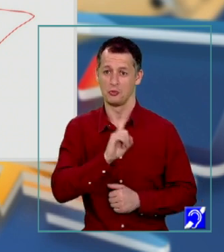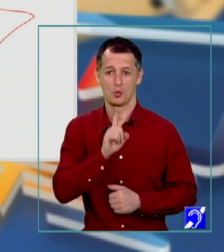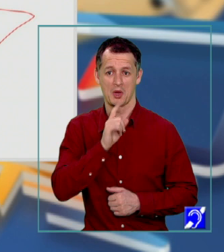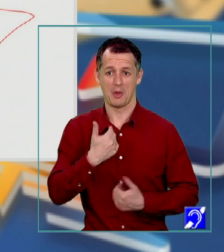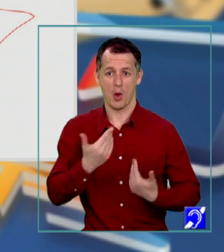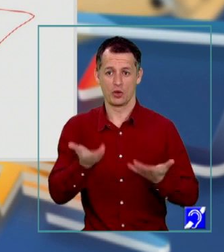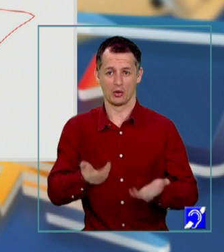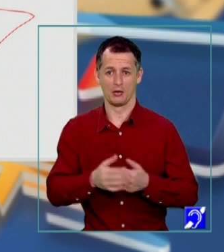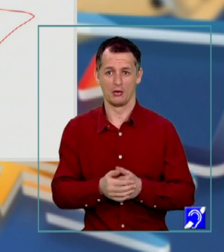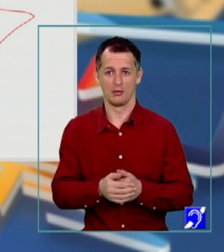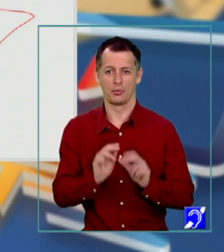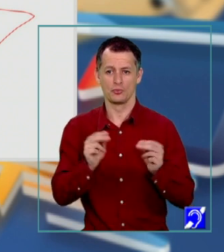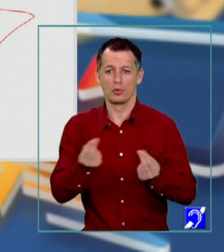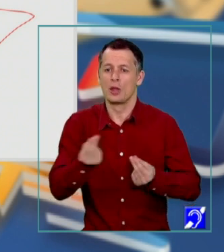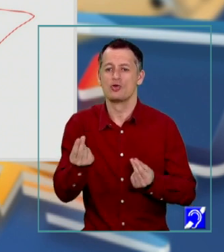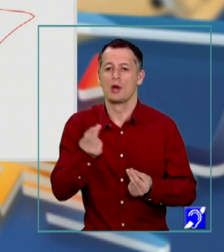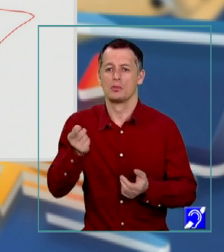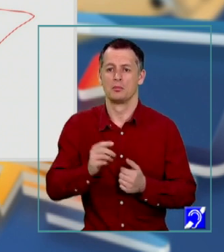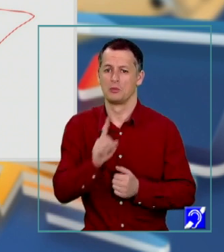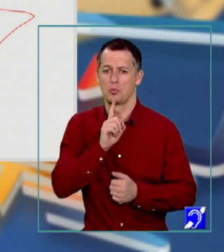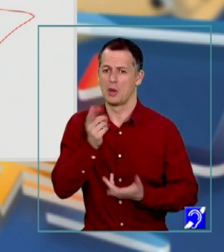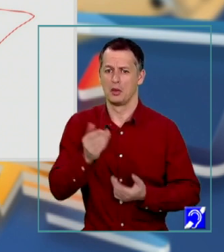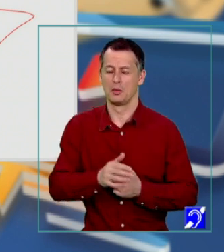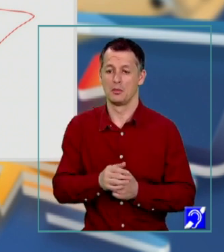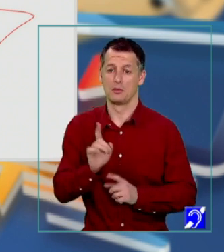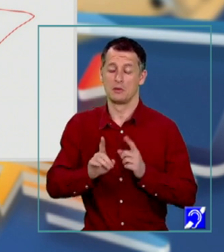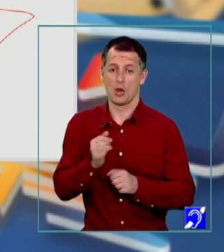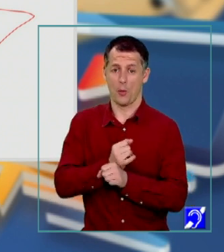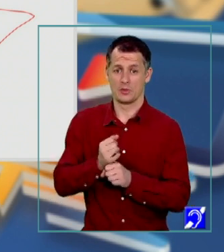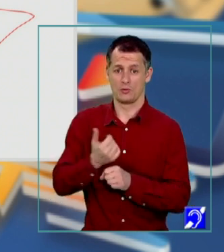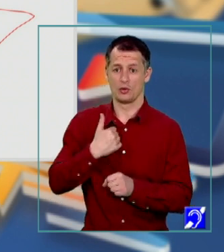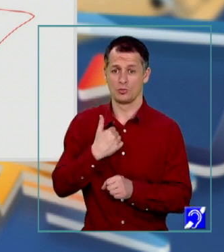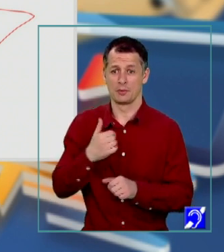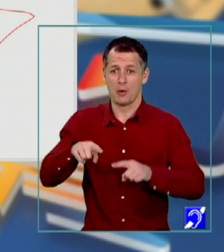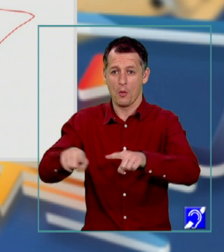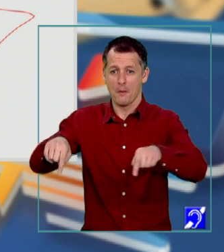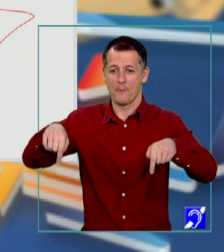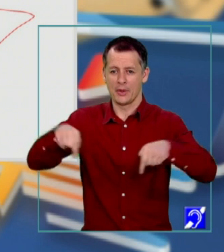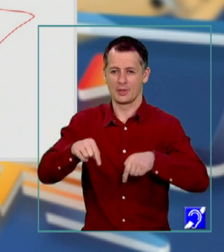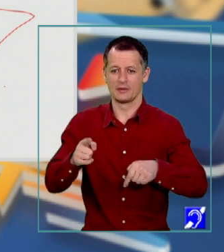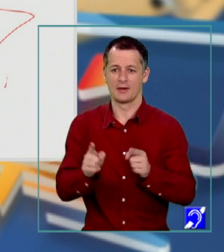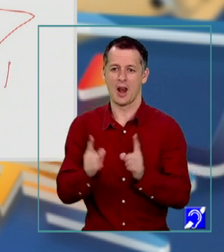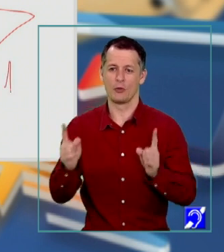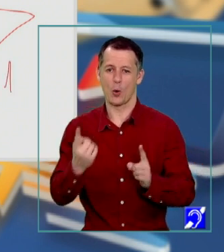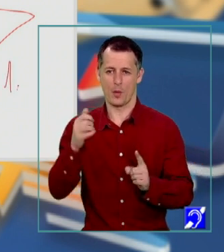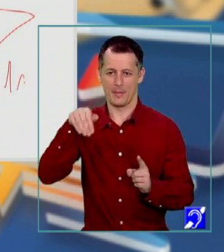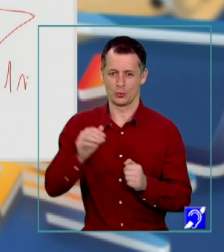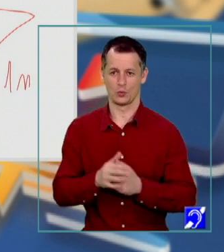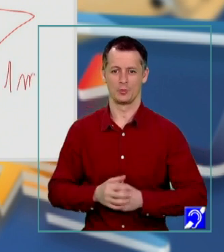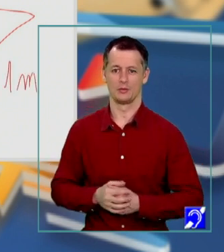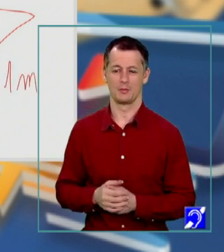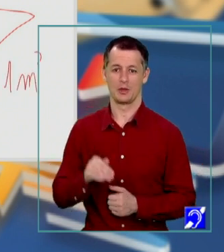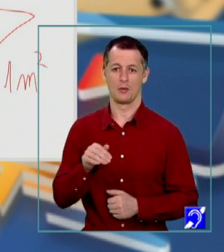La care profesorul mi-a zis: de ce? Păi, domnul profesor, dacă observați, stau pe un pătrat cu latura de un metru, deci pătratul are un